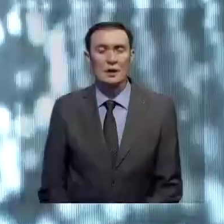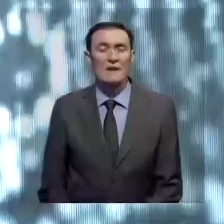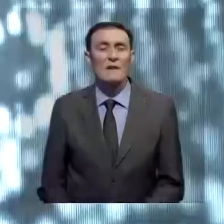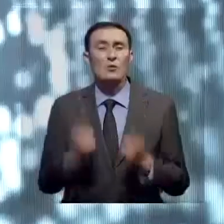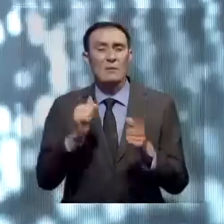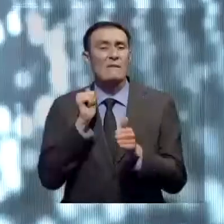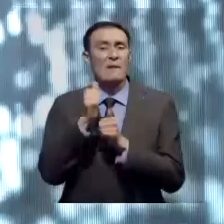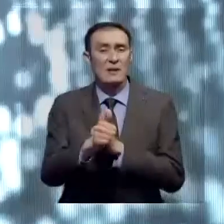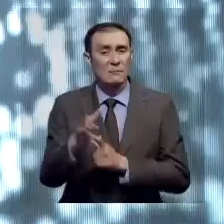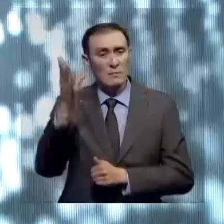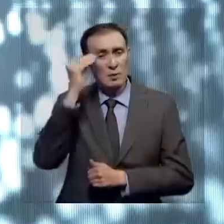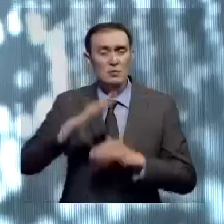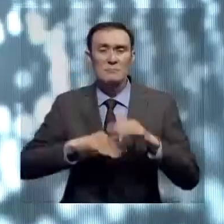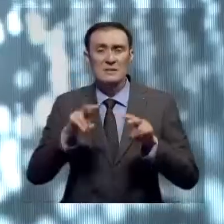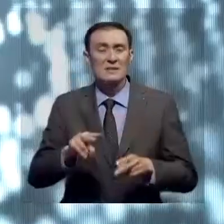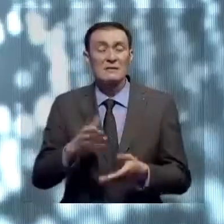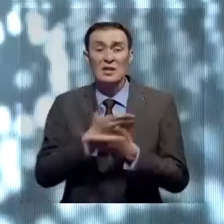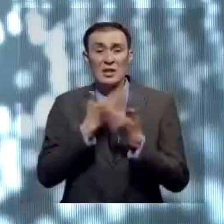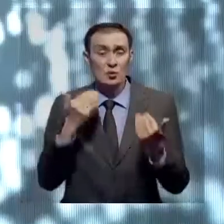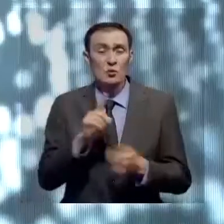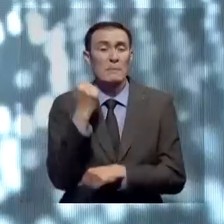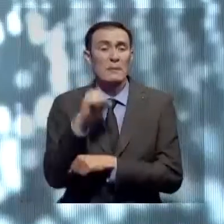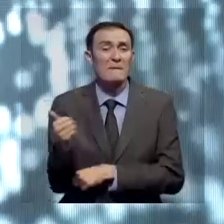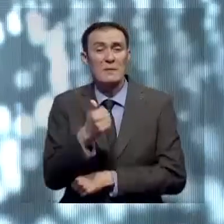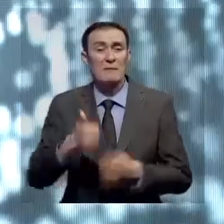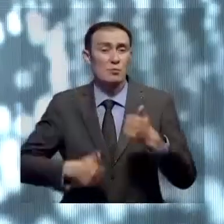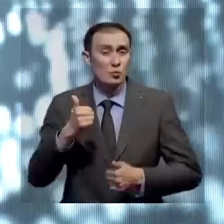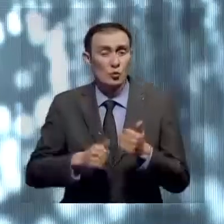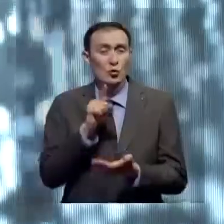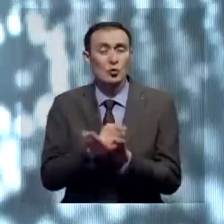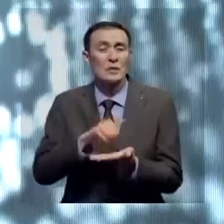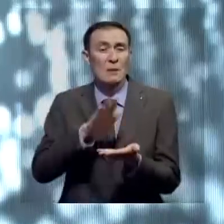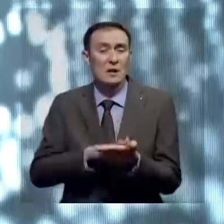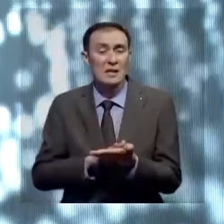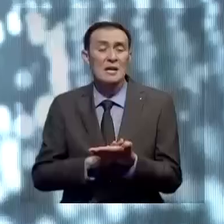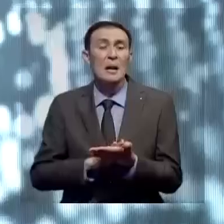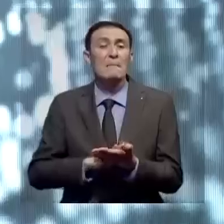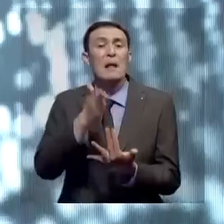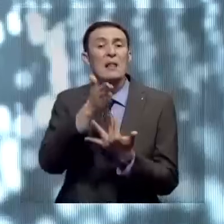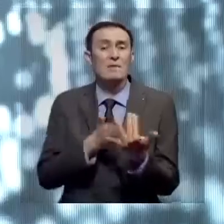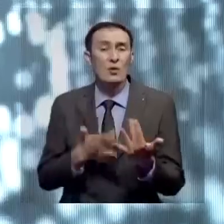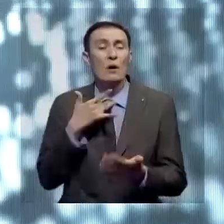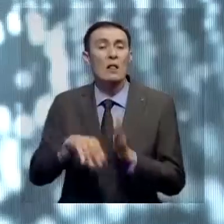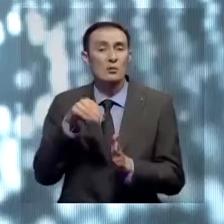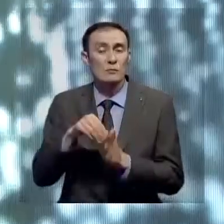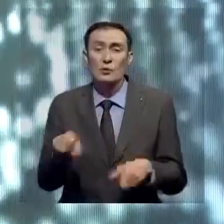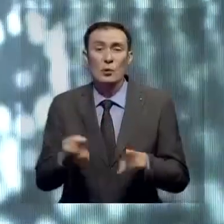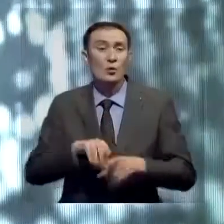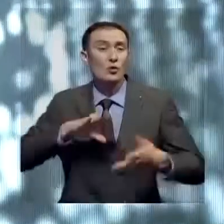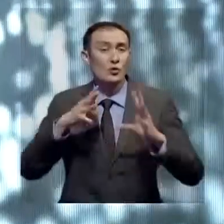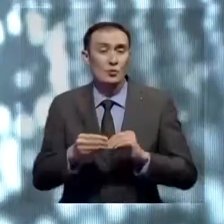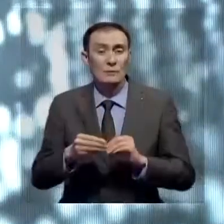Явного фаворита, по мнению политологов, все-таки нет. Для победы в первом туре кандидат должен набрать как минимум половину голосов. Но такой